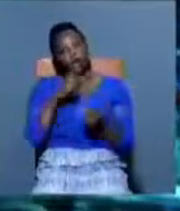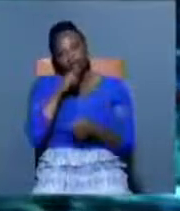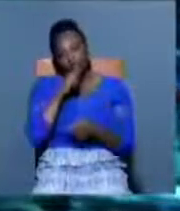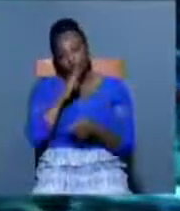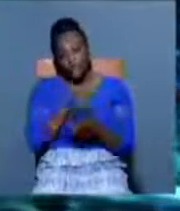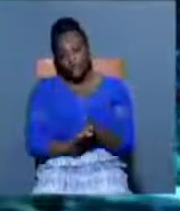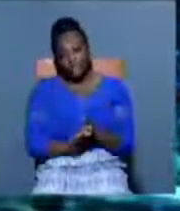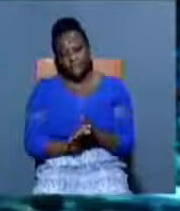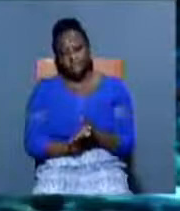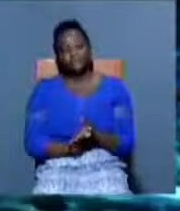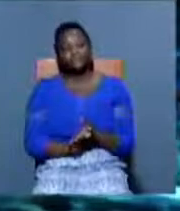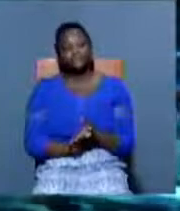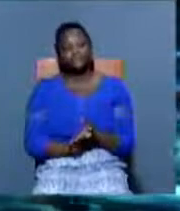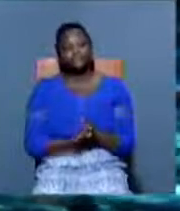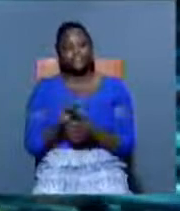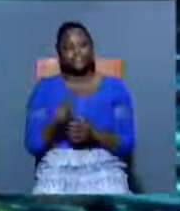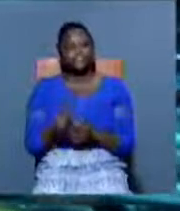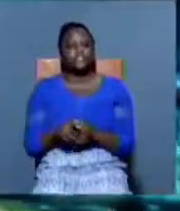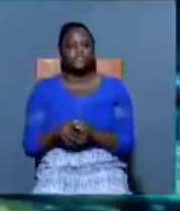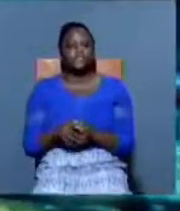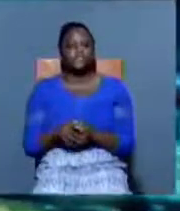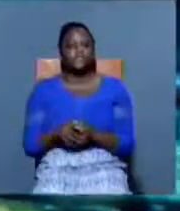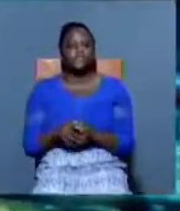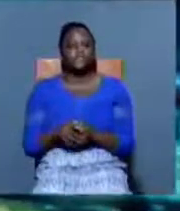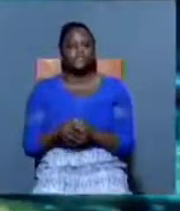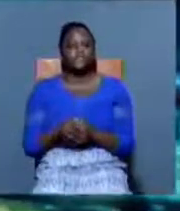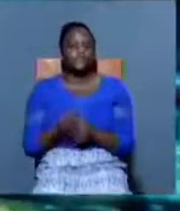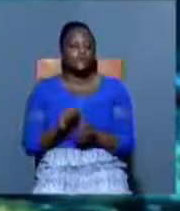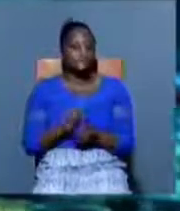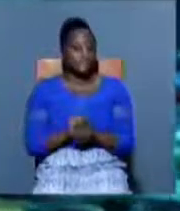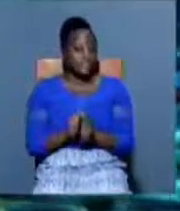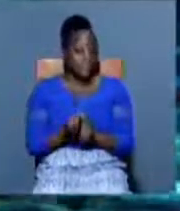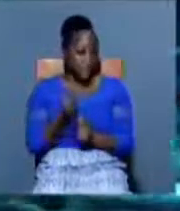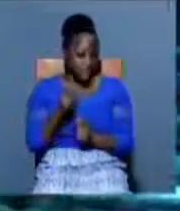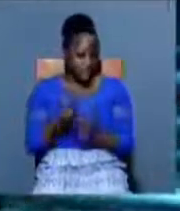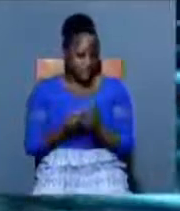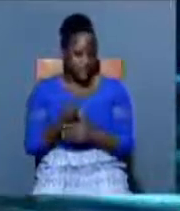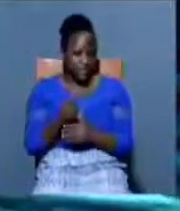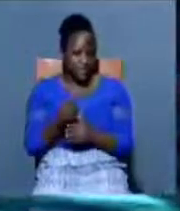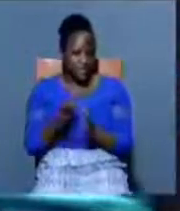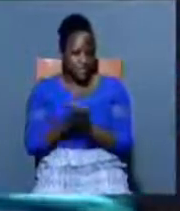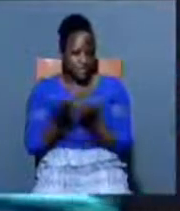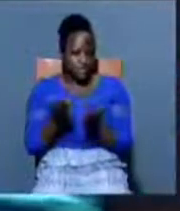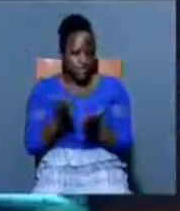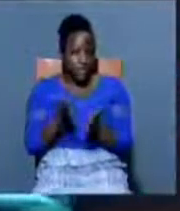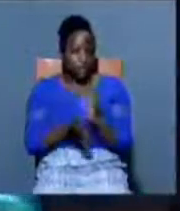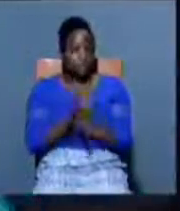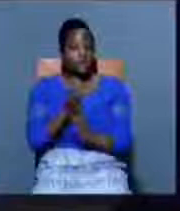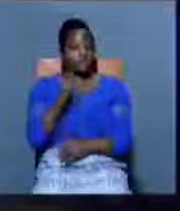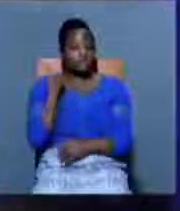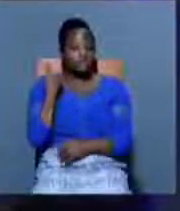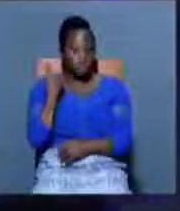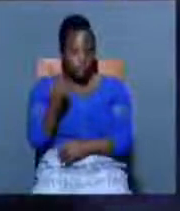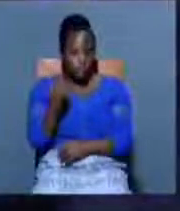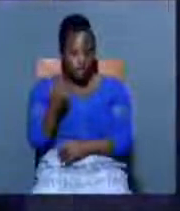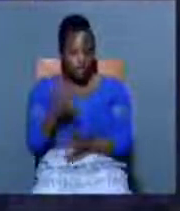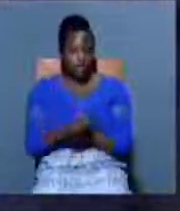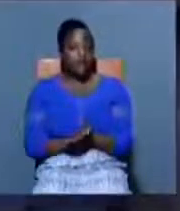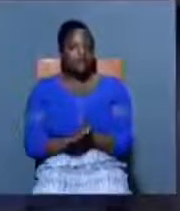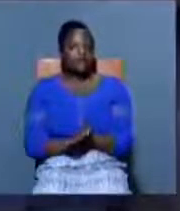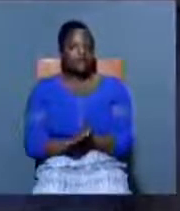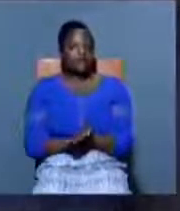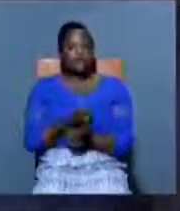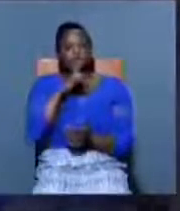mbili ambazo zimetokea kwenye kitabu cha Mwanzo. Kesi ya kwanza ambayo Mungu akitubariki tutajifunza kesho,